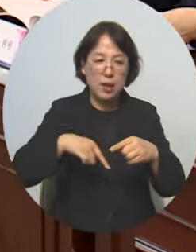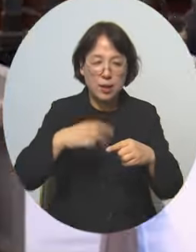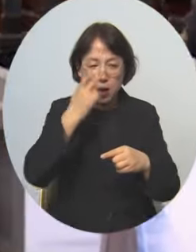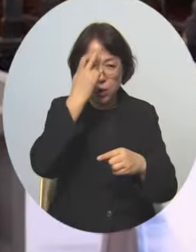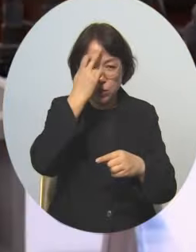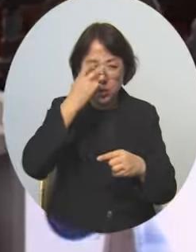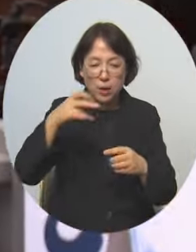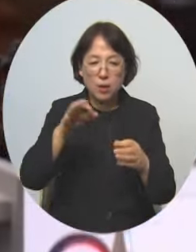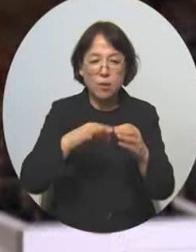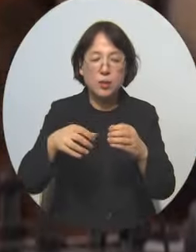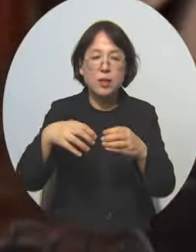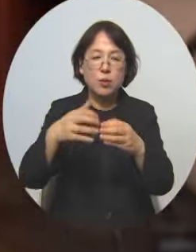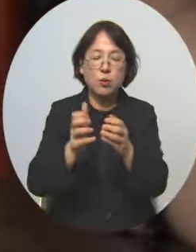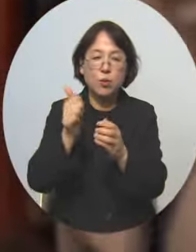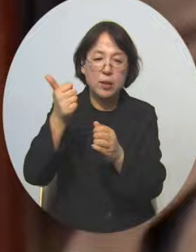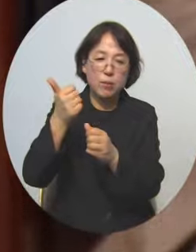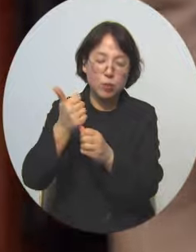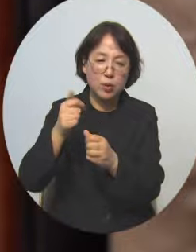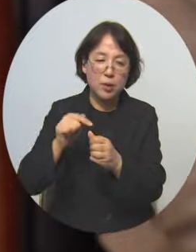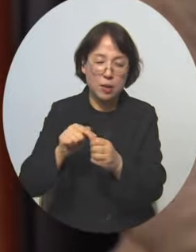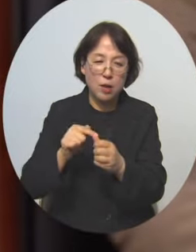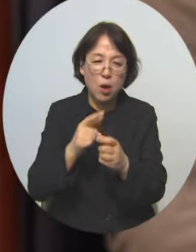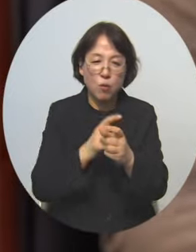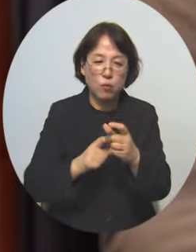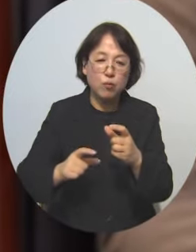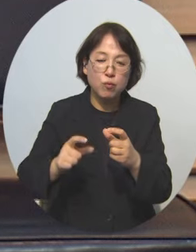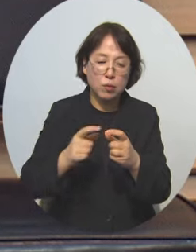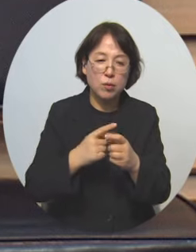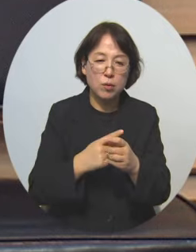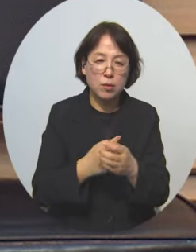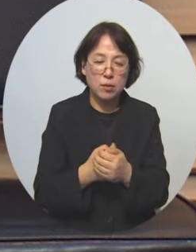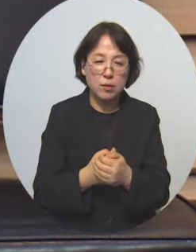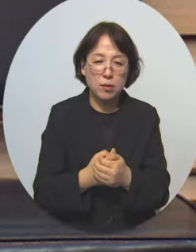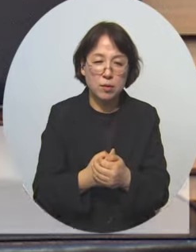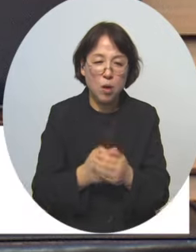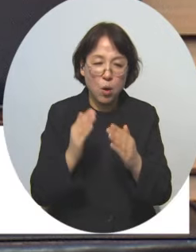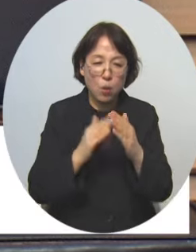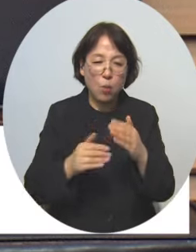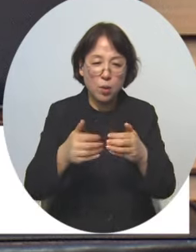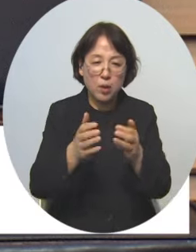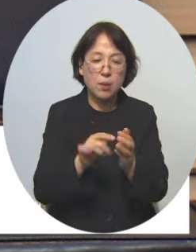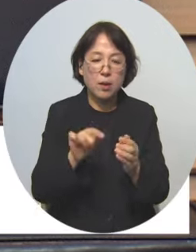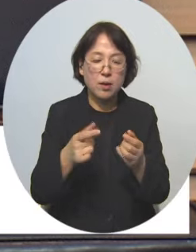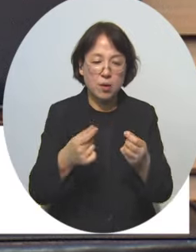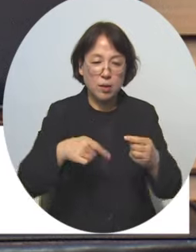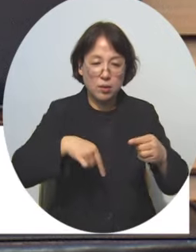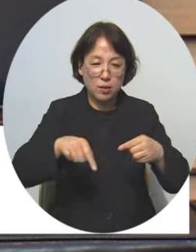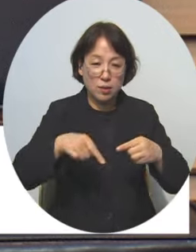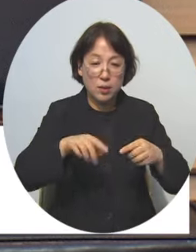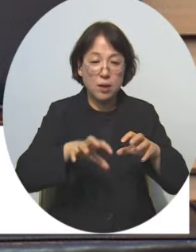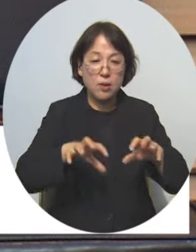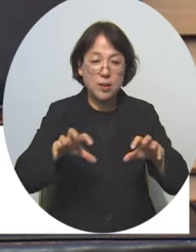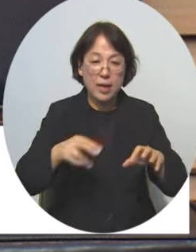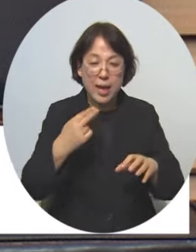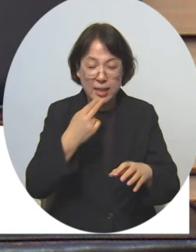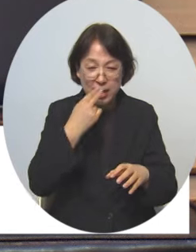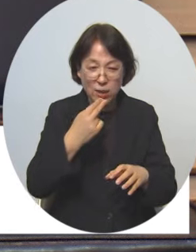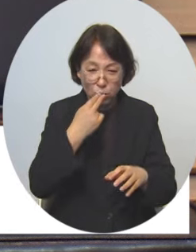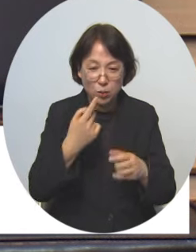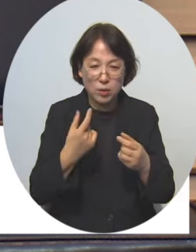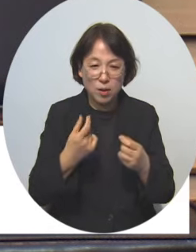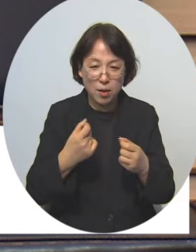평가 결과를 심의하고 후속 조치안을 의결했습니다. 공공기관이 이러한 정책 현장에